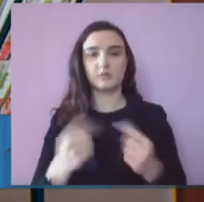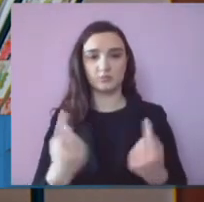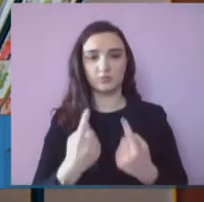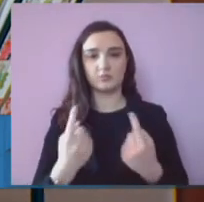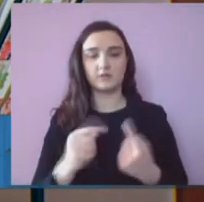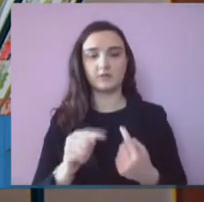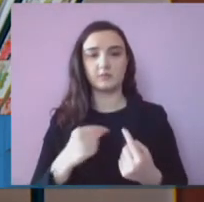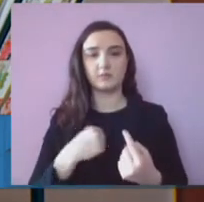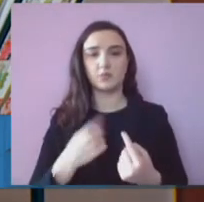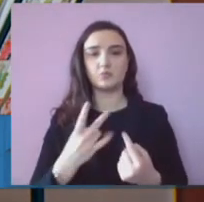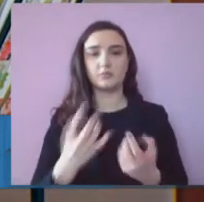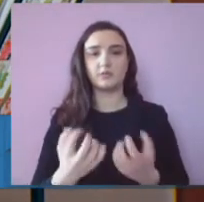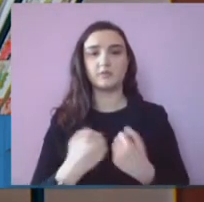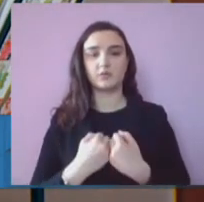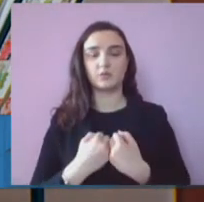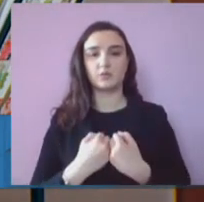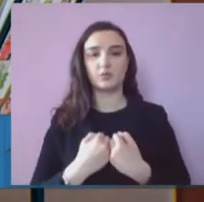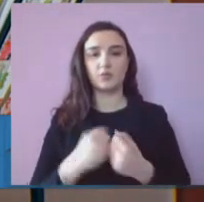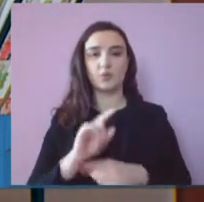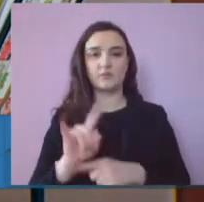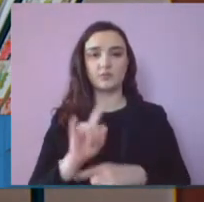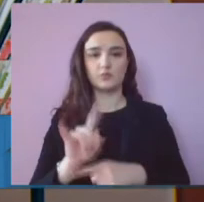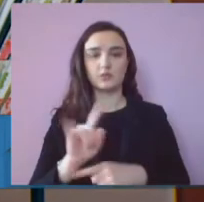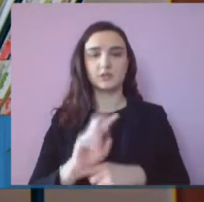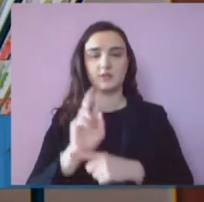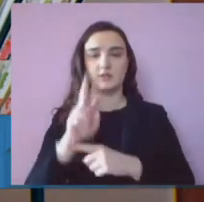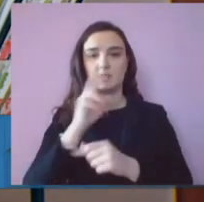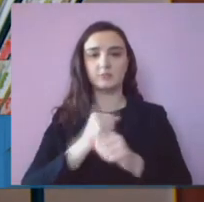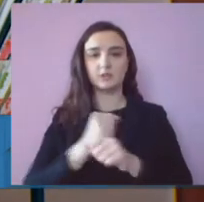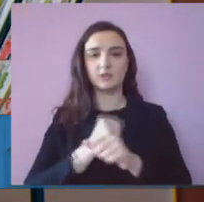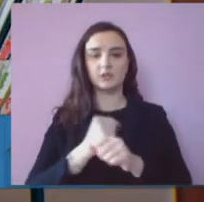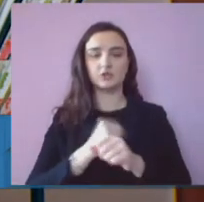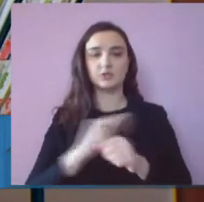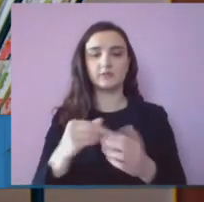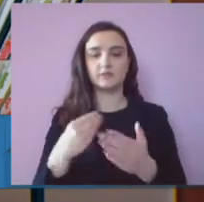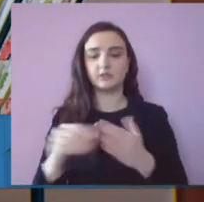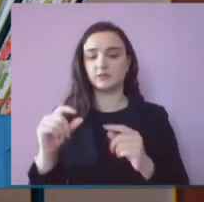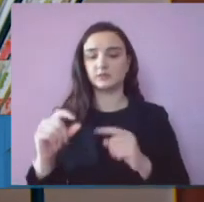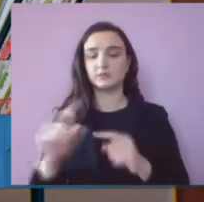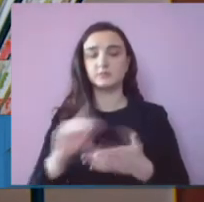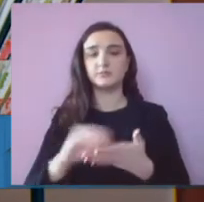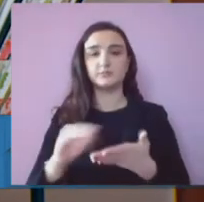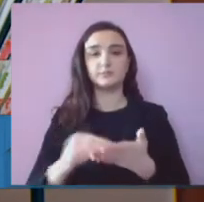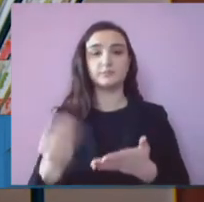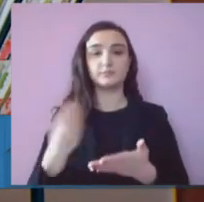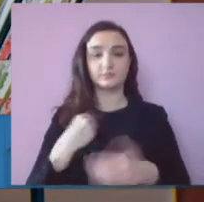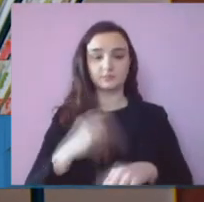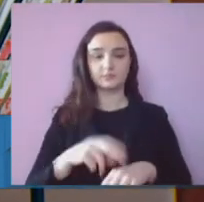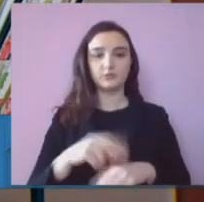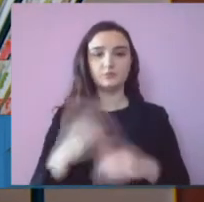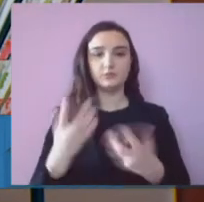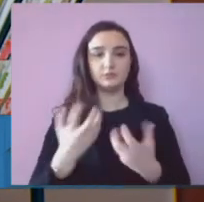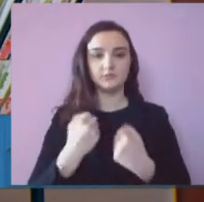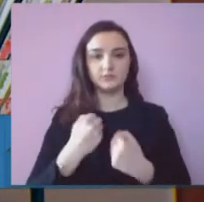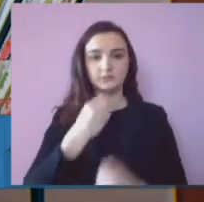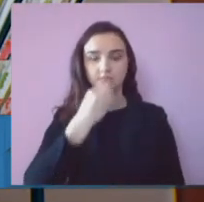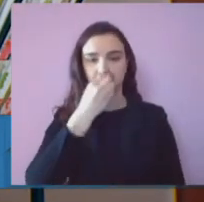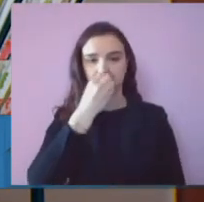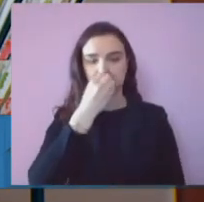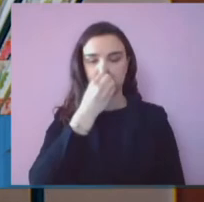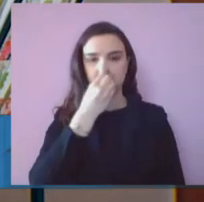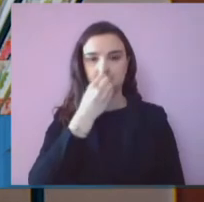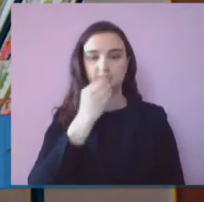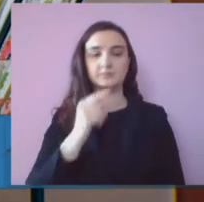უნდა მივიღო ხელოვნურად. წავალ აფთიაქში ვიყიდი და იმ დოზით, რაც ექიმა დამინიშნა, უნდა მივიღო. მაგრამ ეს